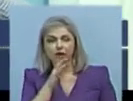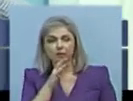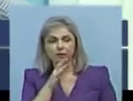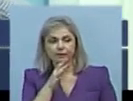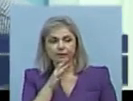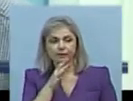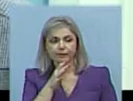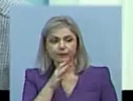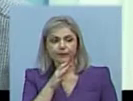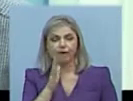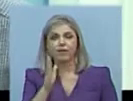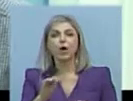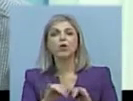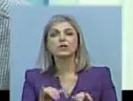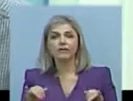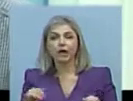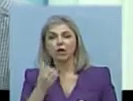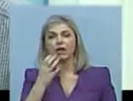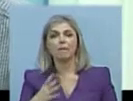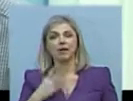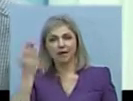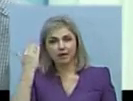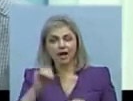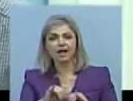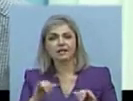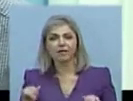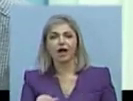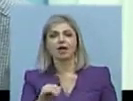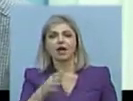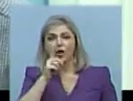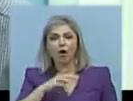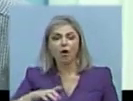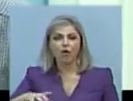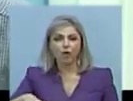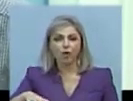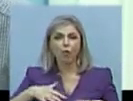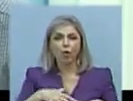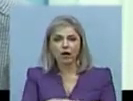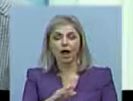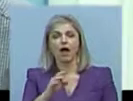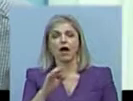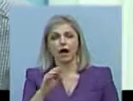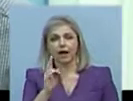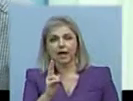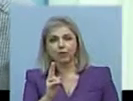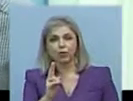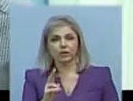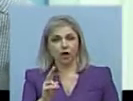вторинних вже розвідок в акваторії Кімбурської коси біля Національного парку Білобережжя